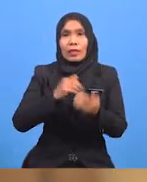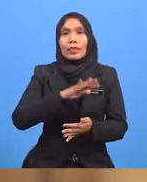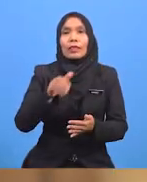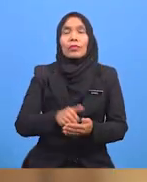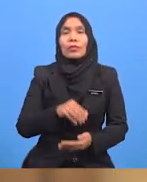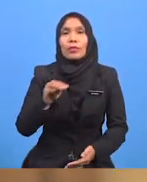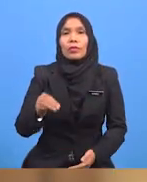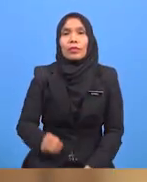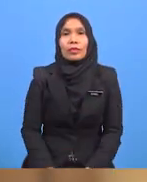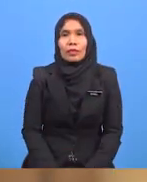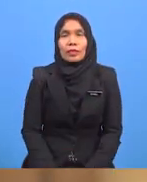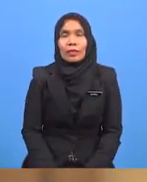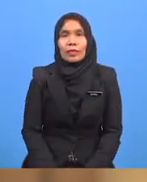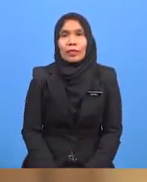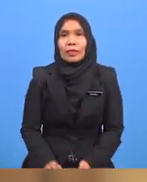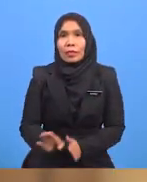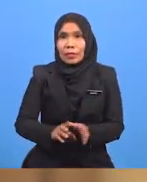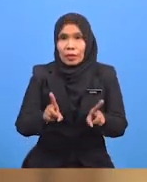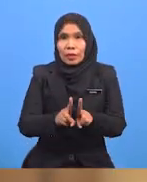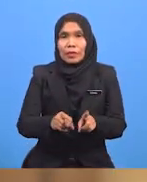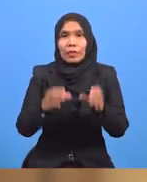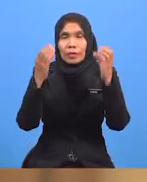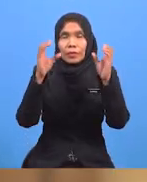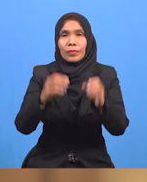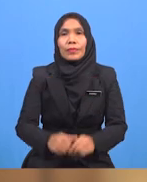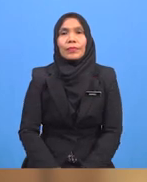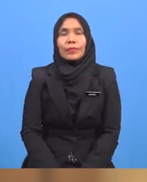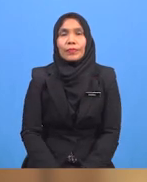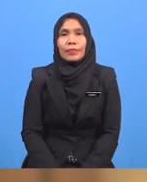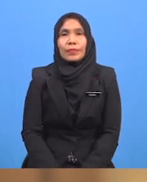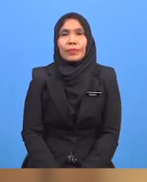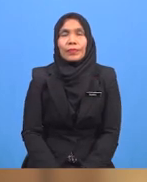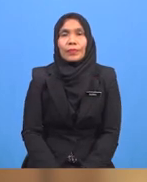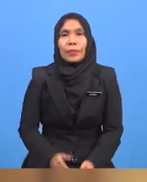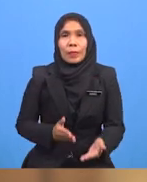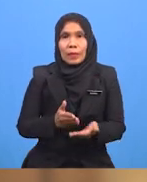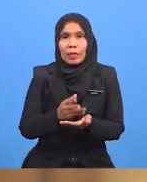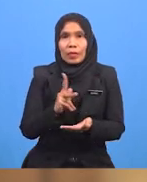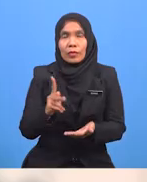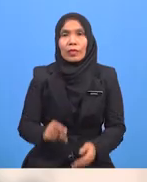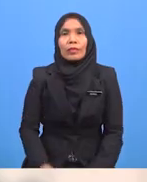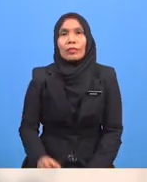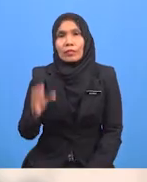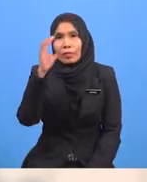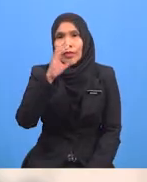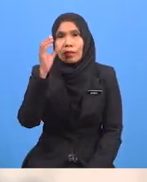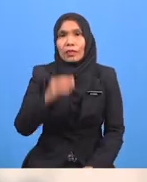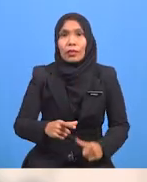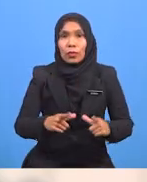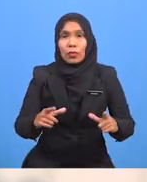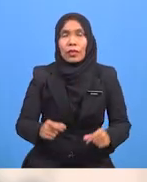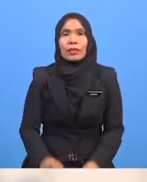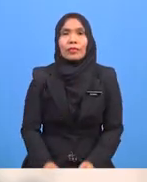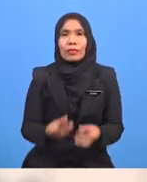murid terus bersama saya untuk bahagian terakhir kita teruskan dengan mencari luas tanah yang dipagar